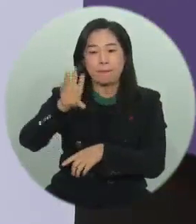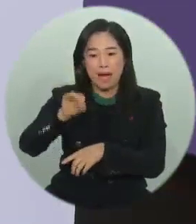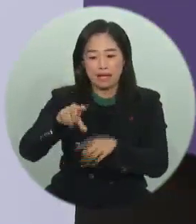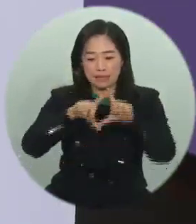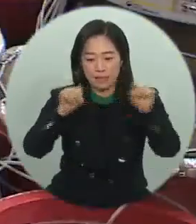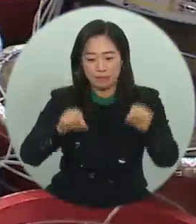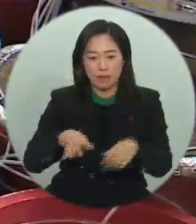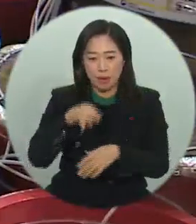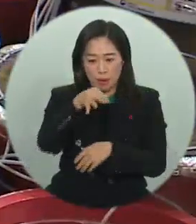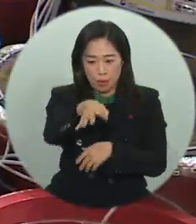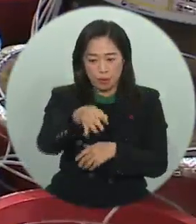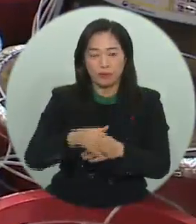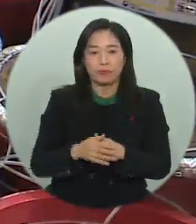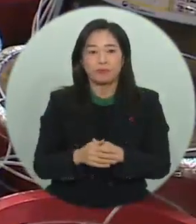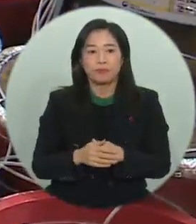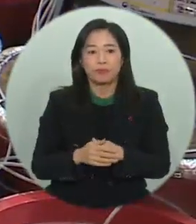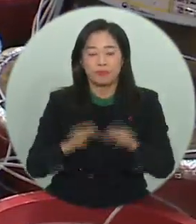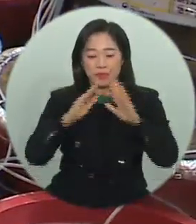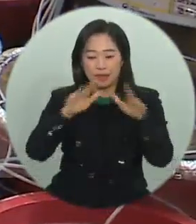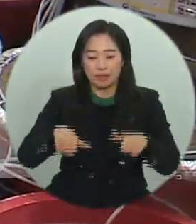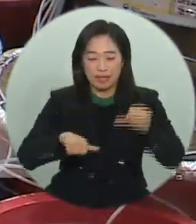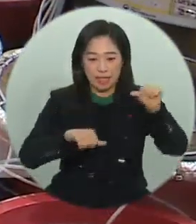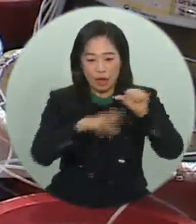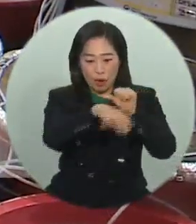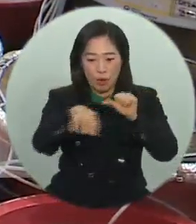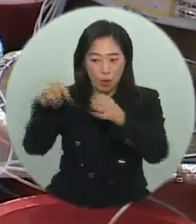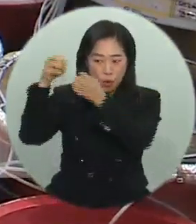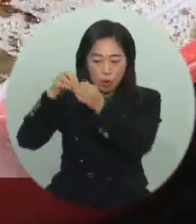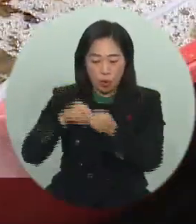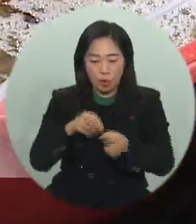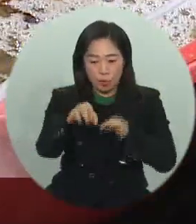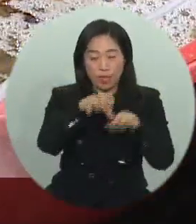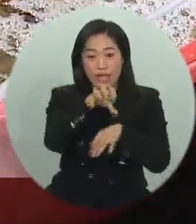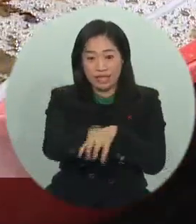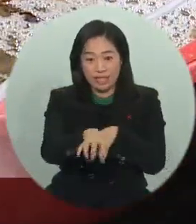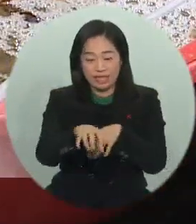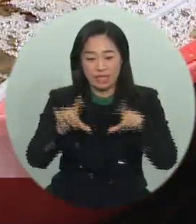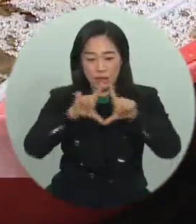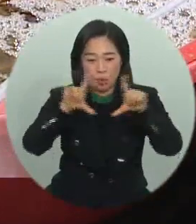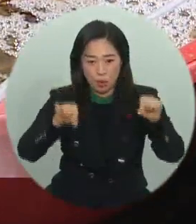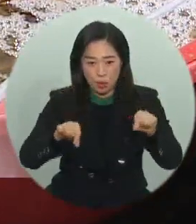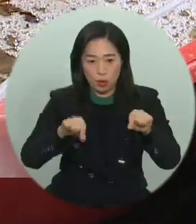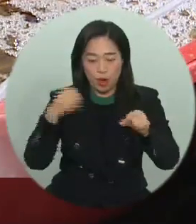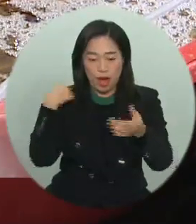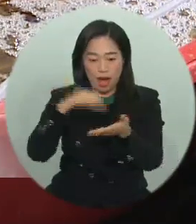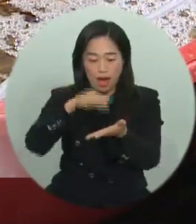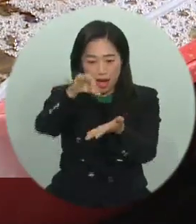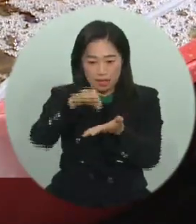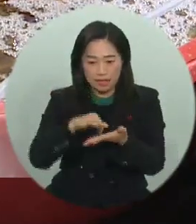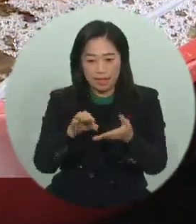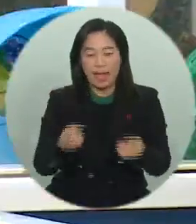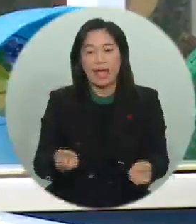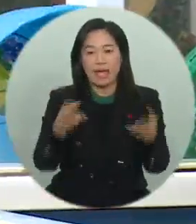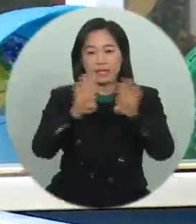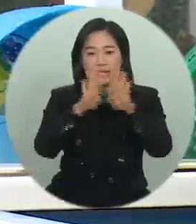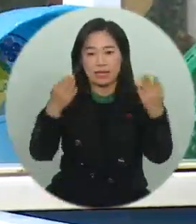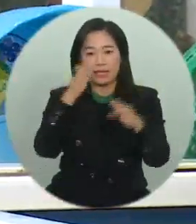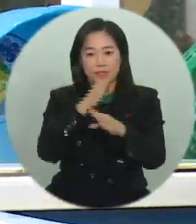상품권이 지급됩니다. 전남 5개 전통시장에서 수산물 온누리 상품권 환급 행사가 열리고